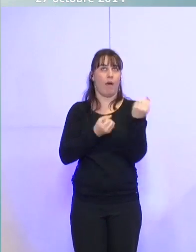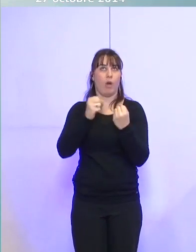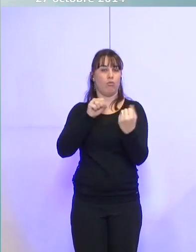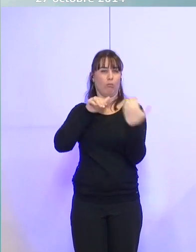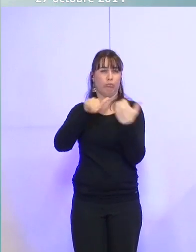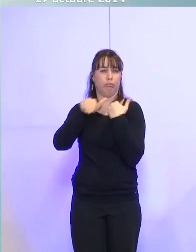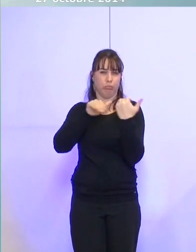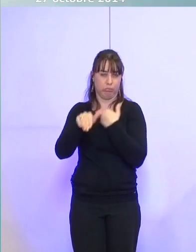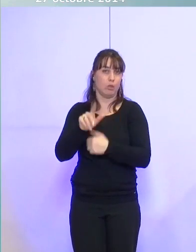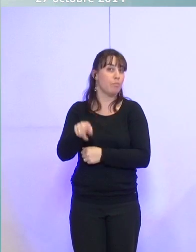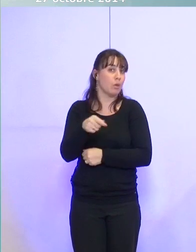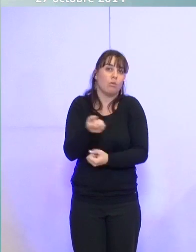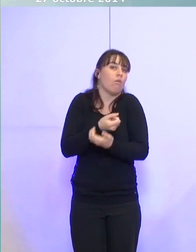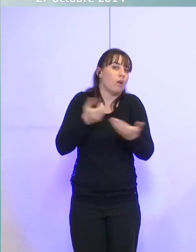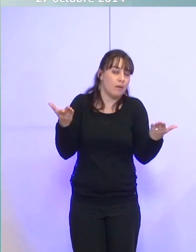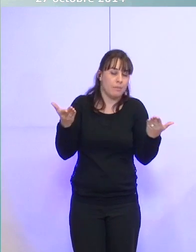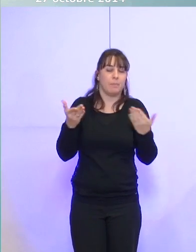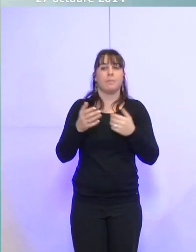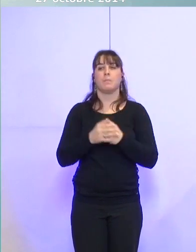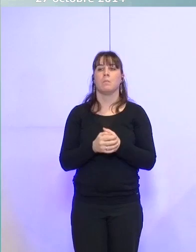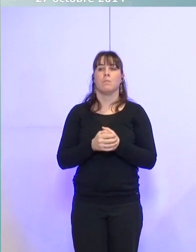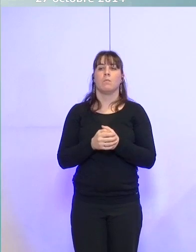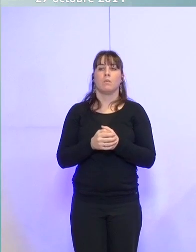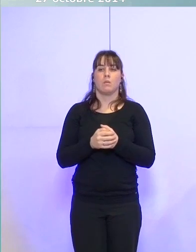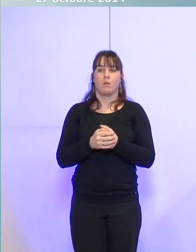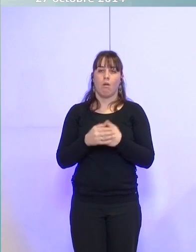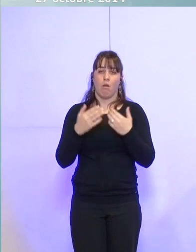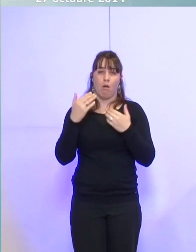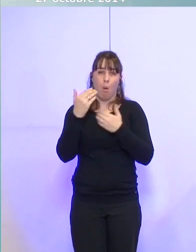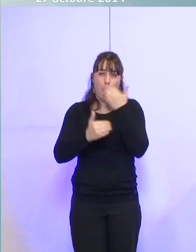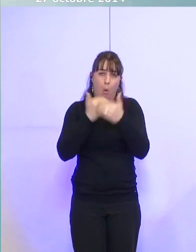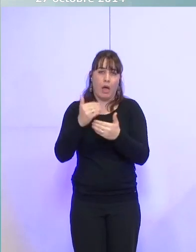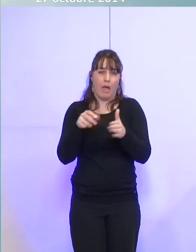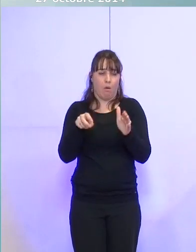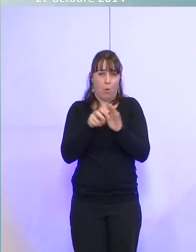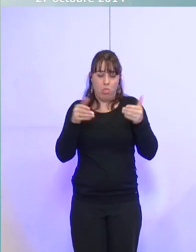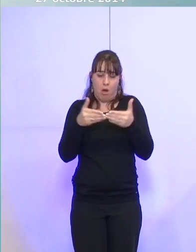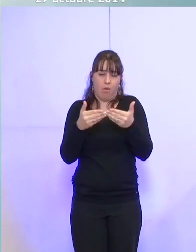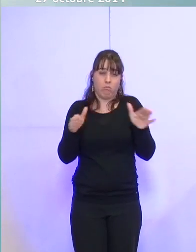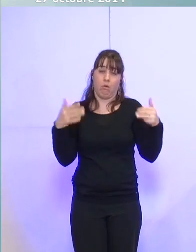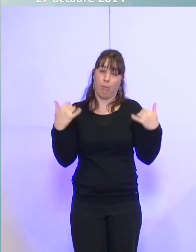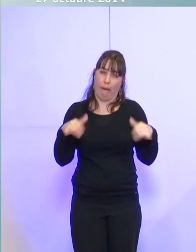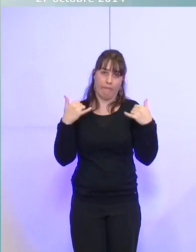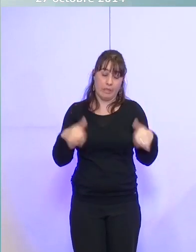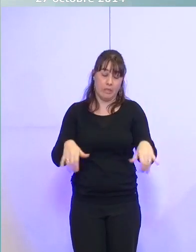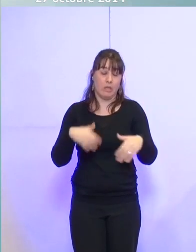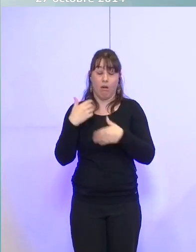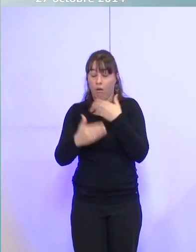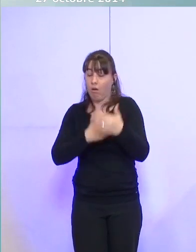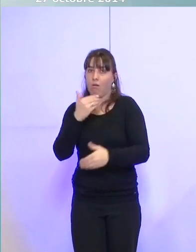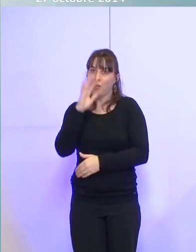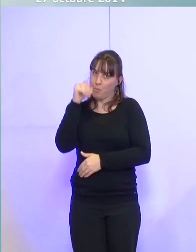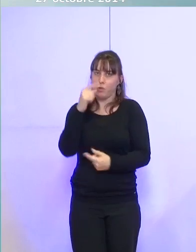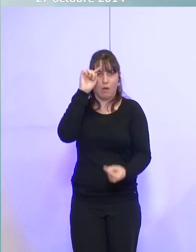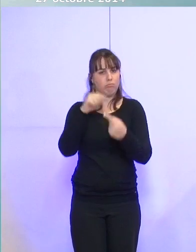très clairement, il y a de vastes zones de progrès à faire sur Grenoble et sur l'agglomération en la matière. Donc tout cela va dans le bon